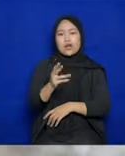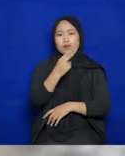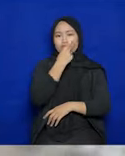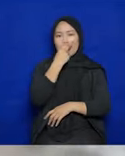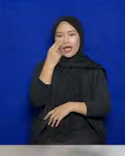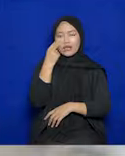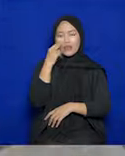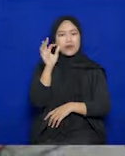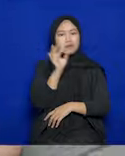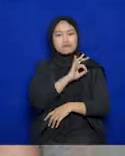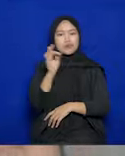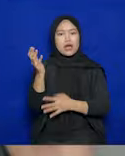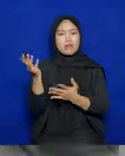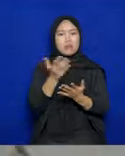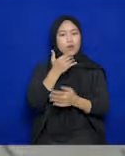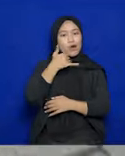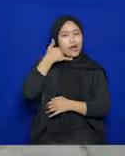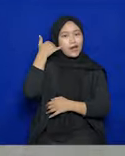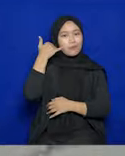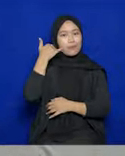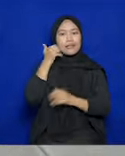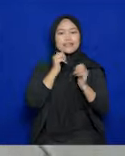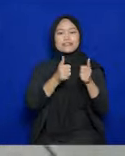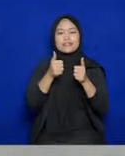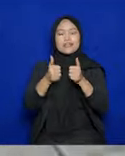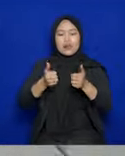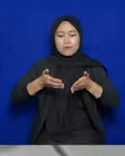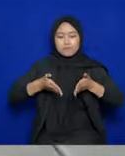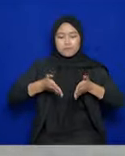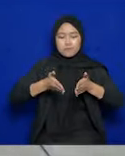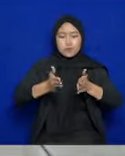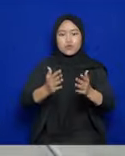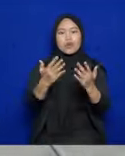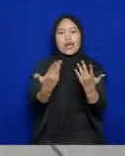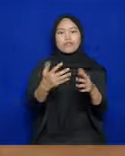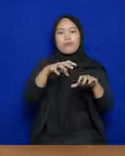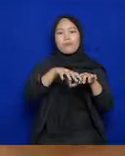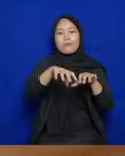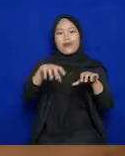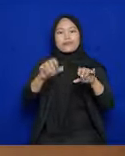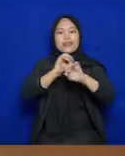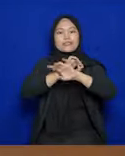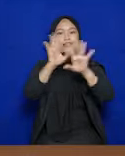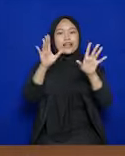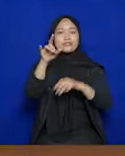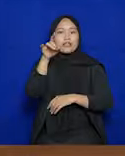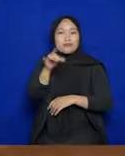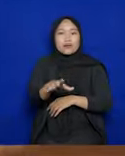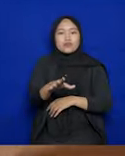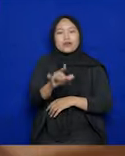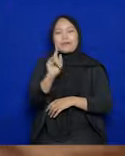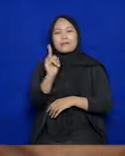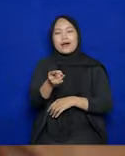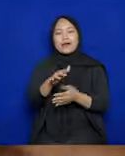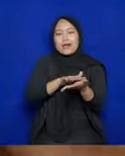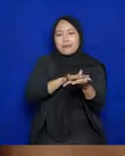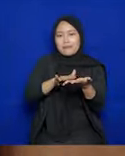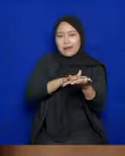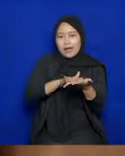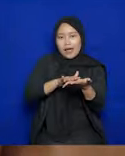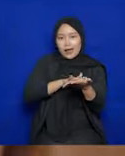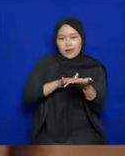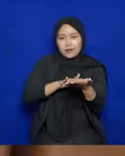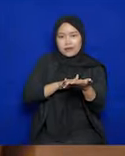Jika difabel netra tidak menggunakan handphone, sediakan rambu arah atau peta yang jelas, termasuk menggunakan tanda braille